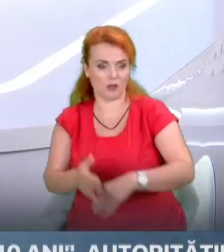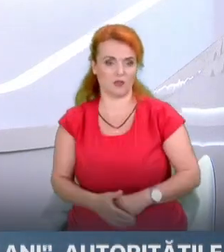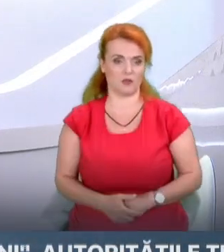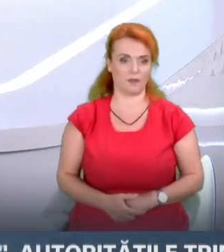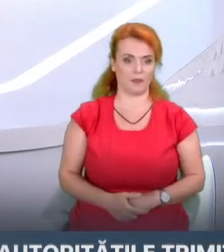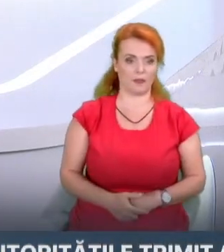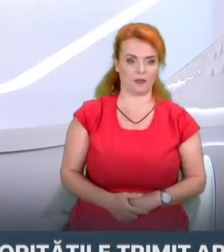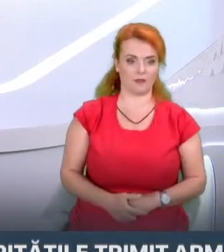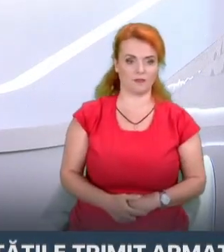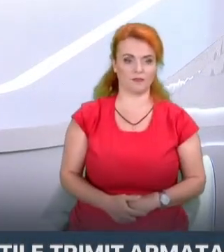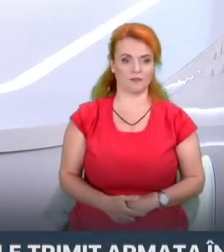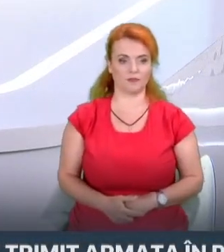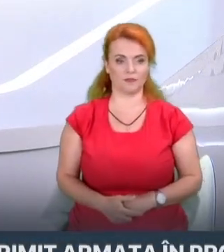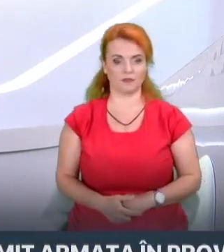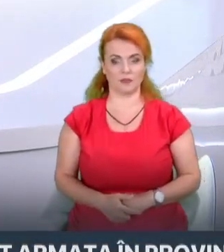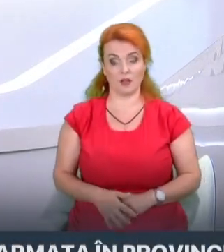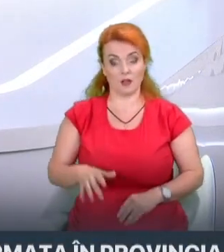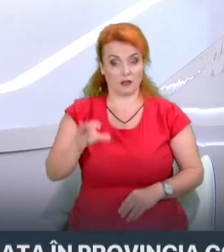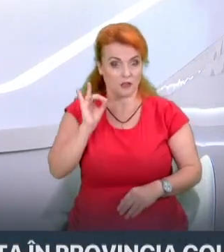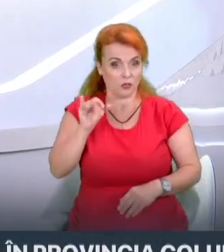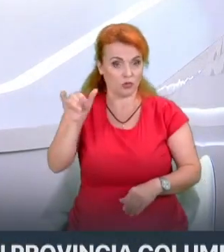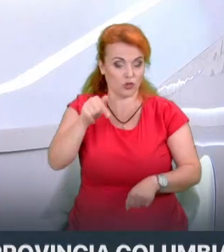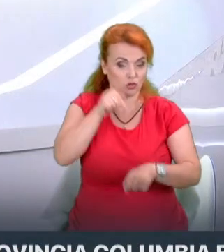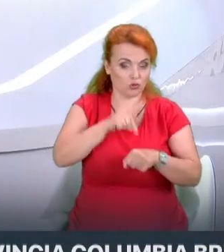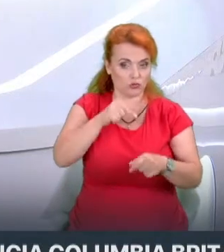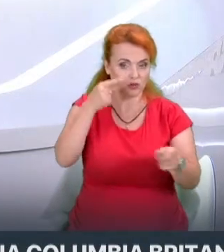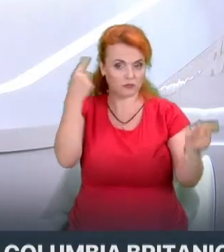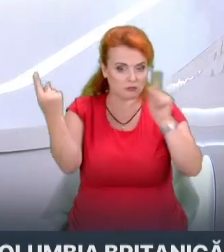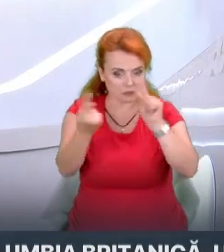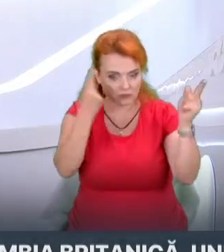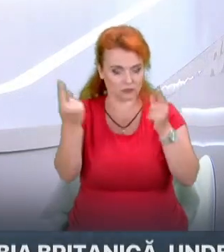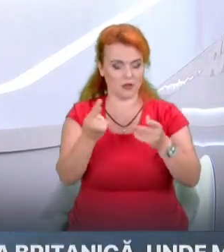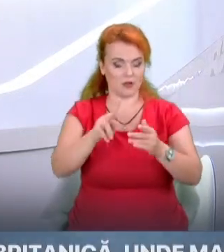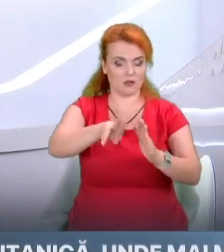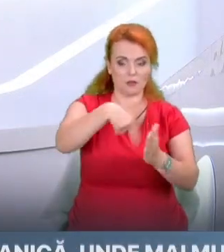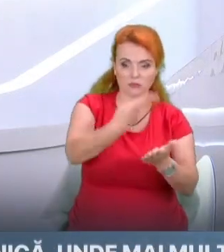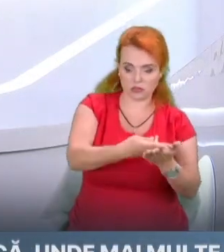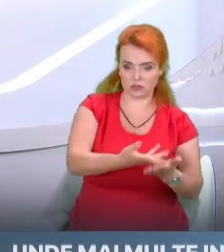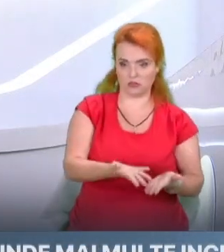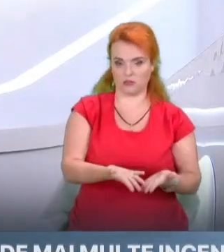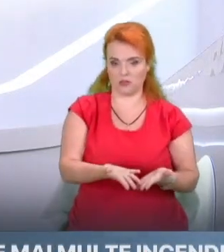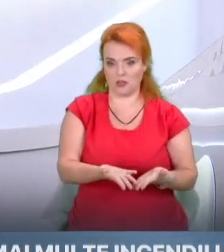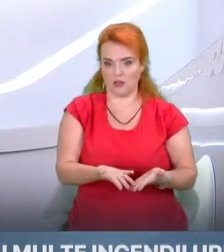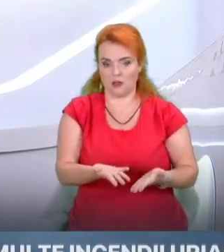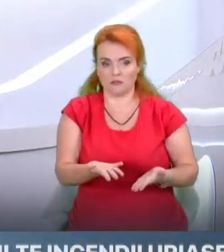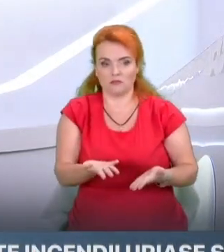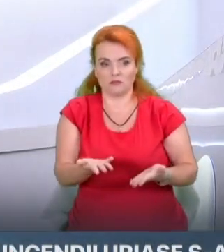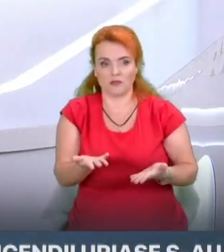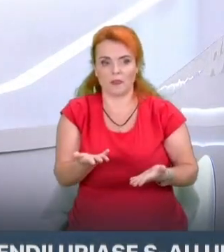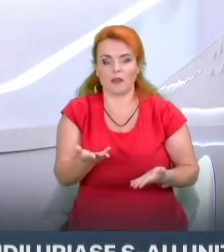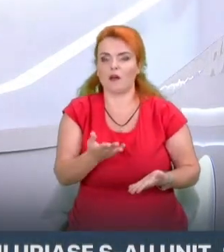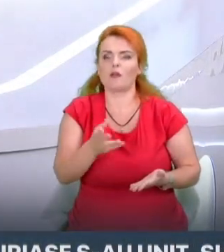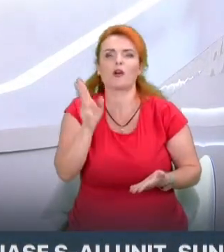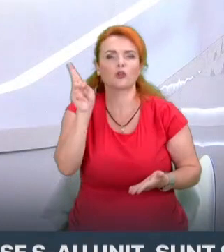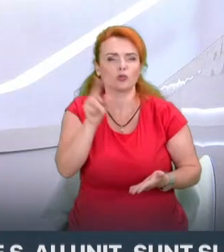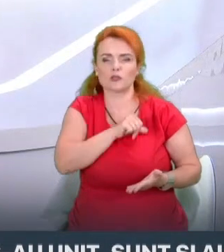sau chiar starea de leșin. În această perioadă, care sunt categoriile de risc? Oamenii care ar trebui să aibă cea mai mare